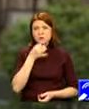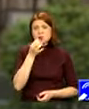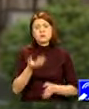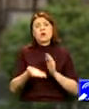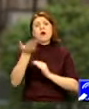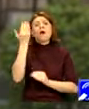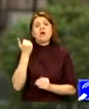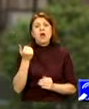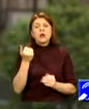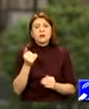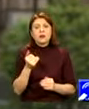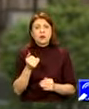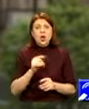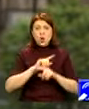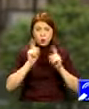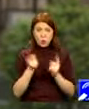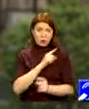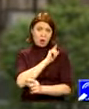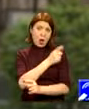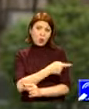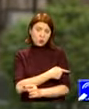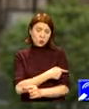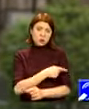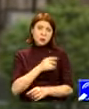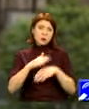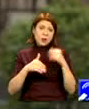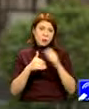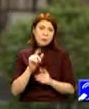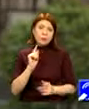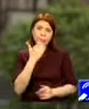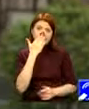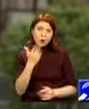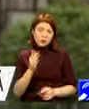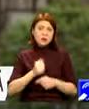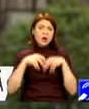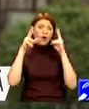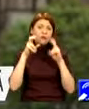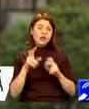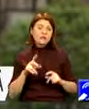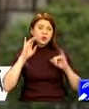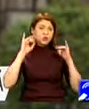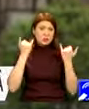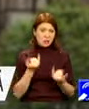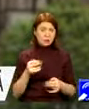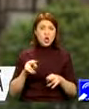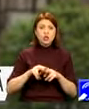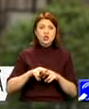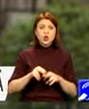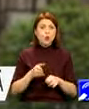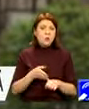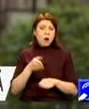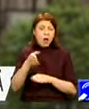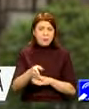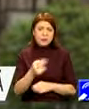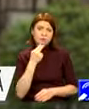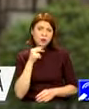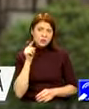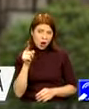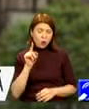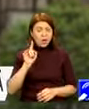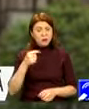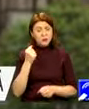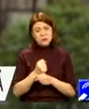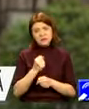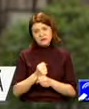antepronunț. Absolut toate autoritățile competente să verifice ce s-a întâmplat și cum s-a intervenit, trebuie să-și